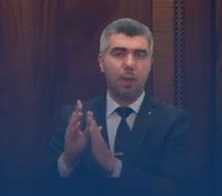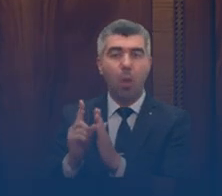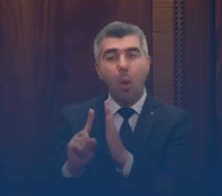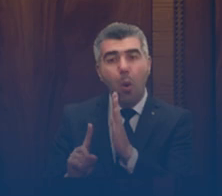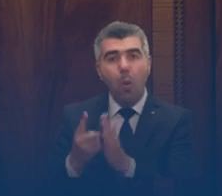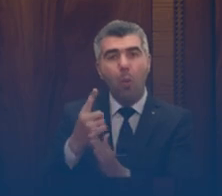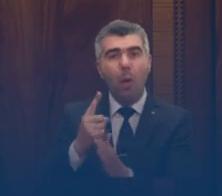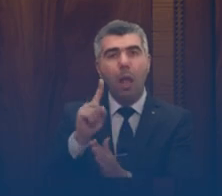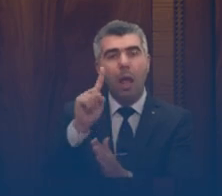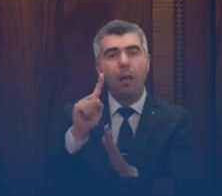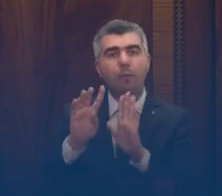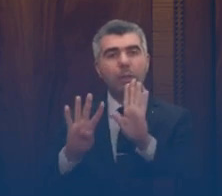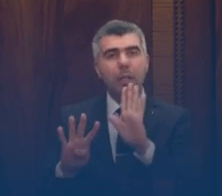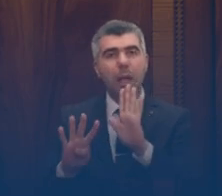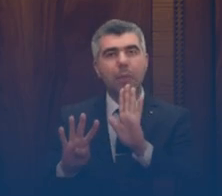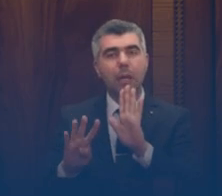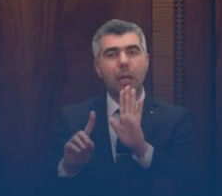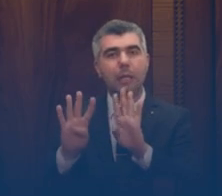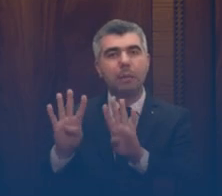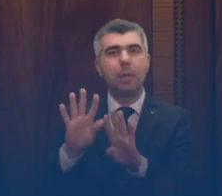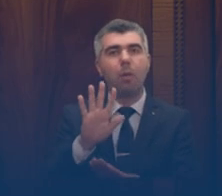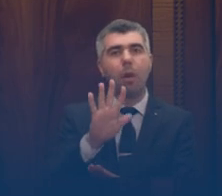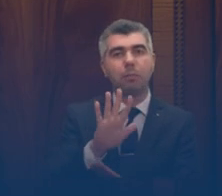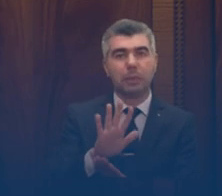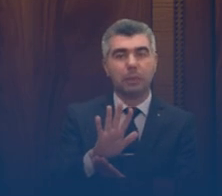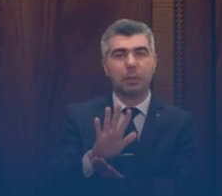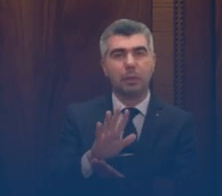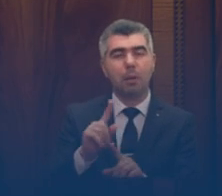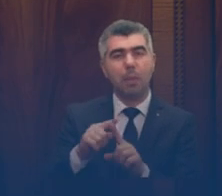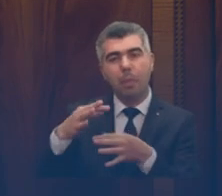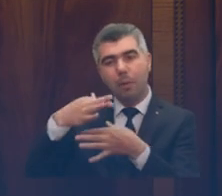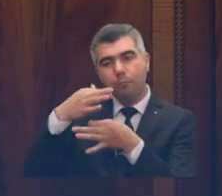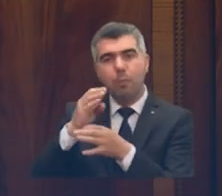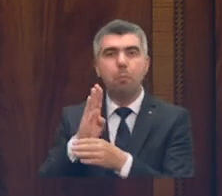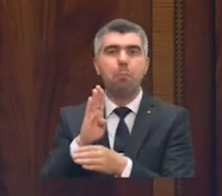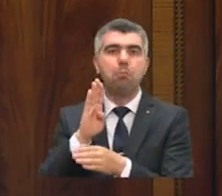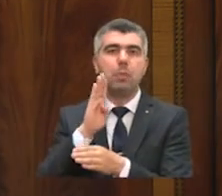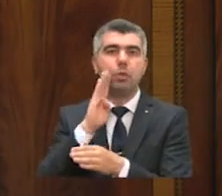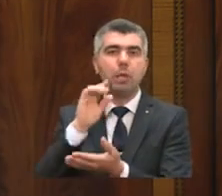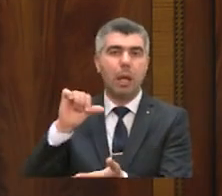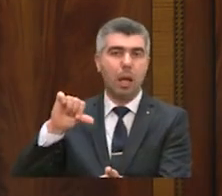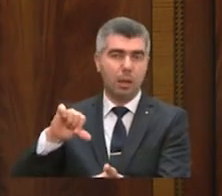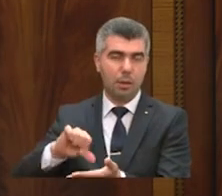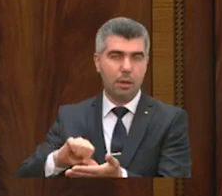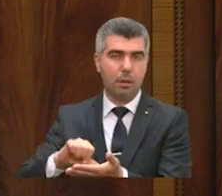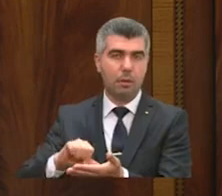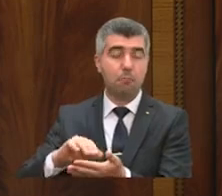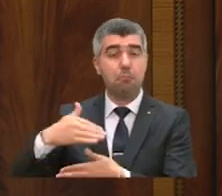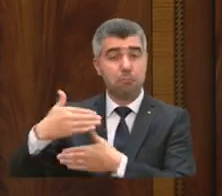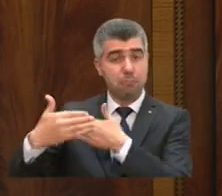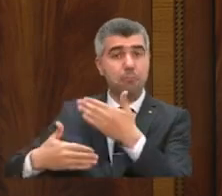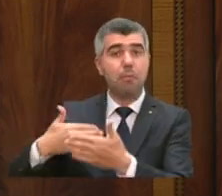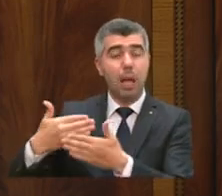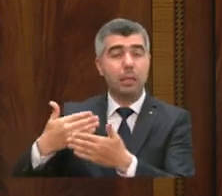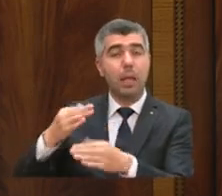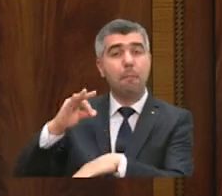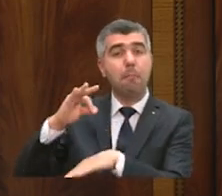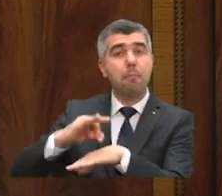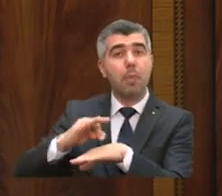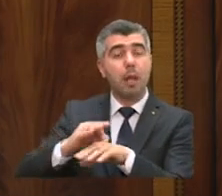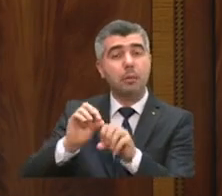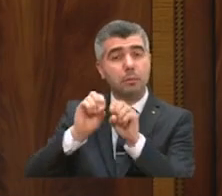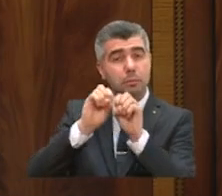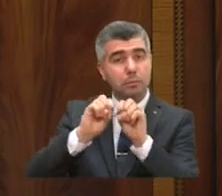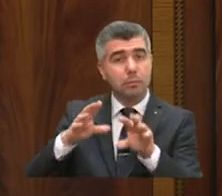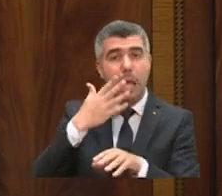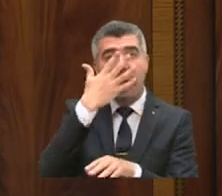1958 وتكتشف واحد اللابوراتوار في بلجيكا، ومن بعد تم نقل العدوى ديالو على في افريقيا